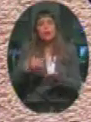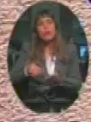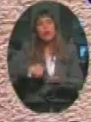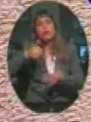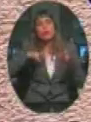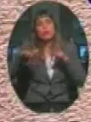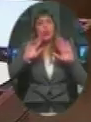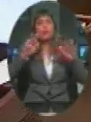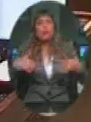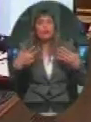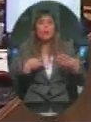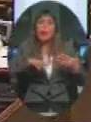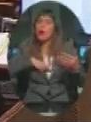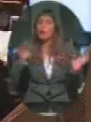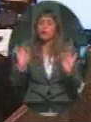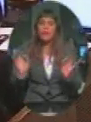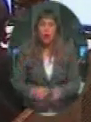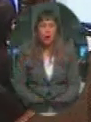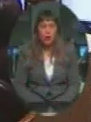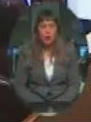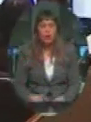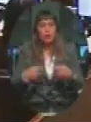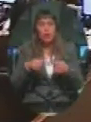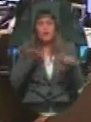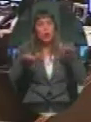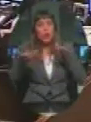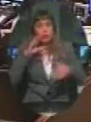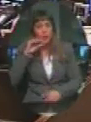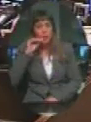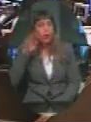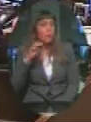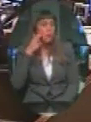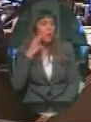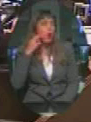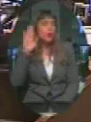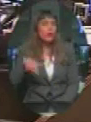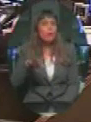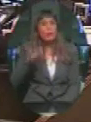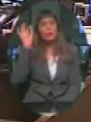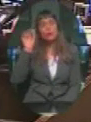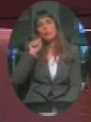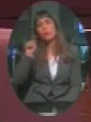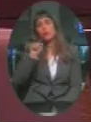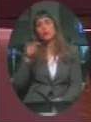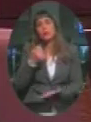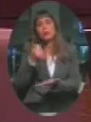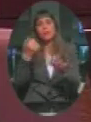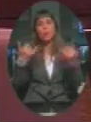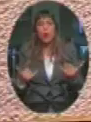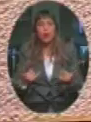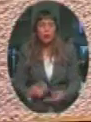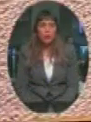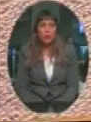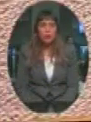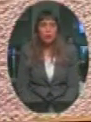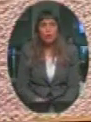ולא להיות אחראי על כלום. גם חברי הקואליציה שעלו לדבר ידעו לצד המחמאות גם למצוא לא מעט מגרעות בתקציב הנוכחי. מחובתנו כנבחרי